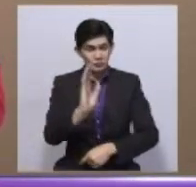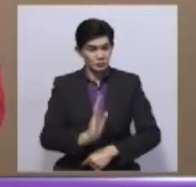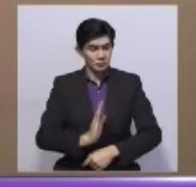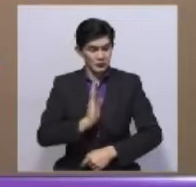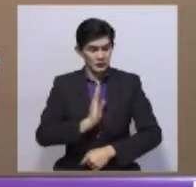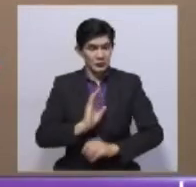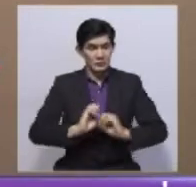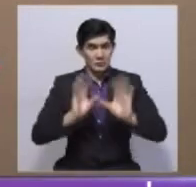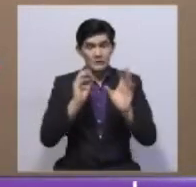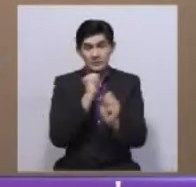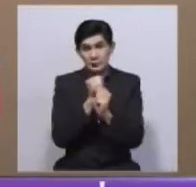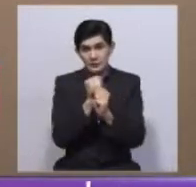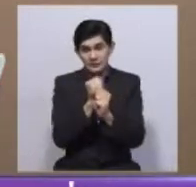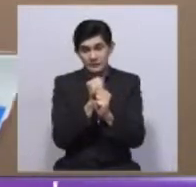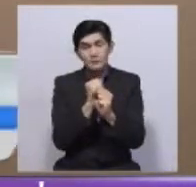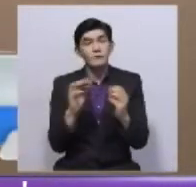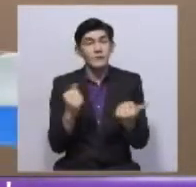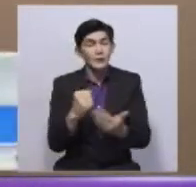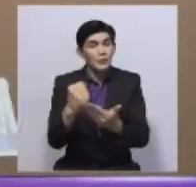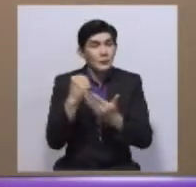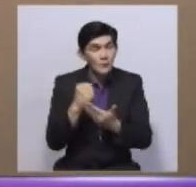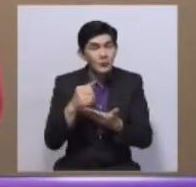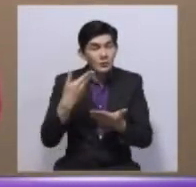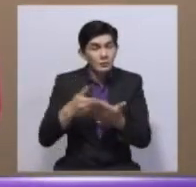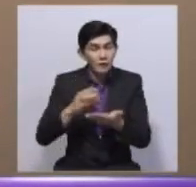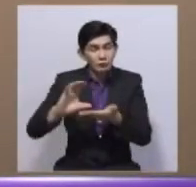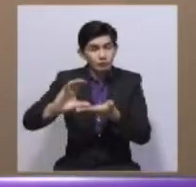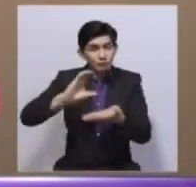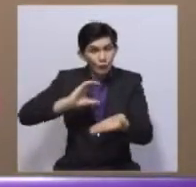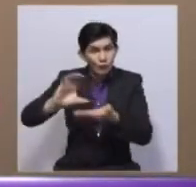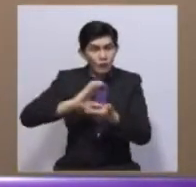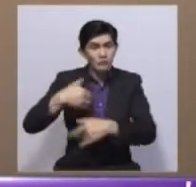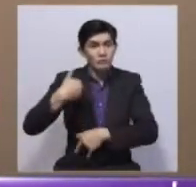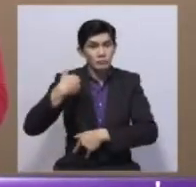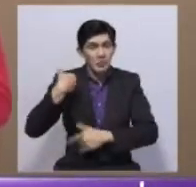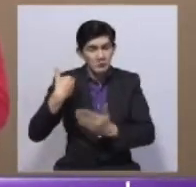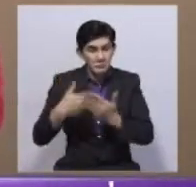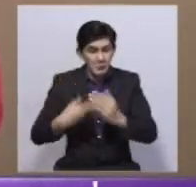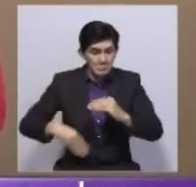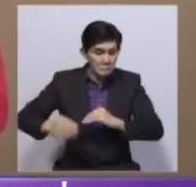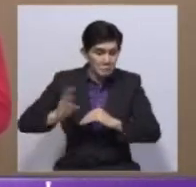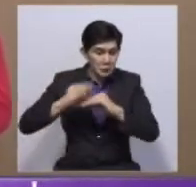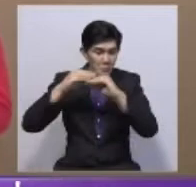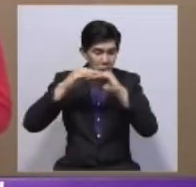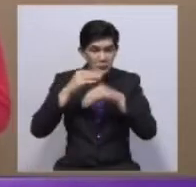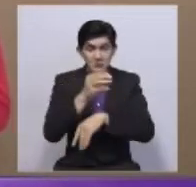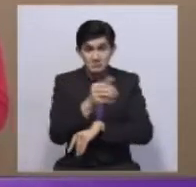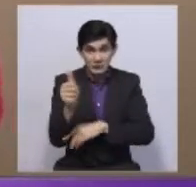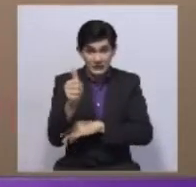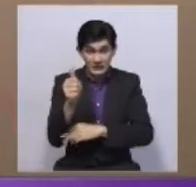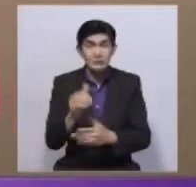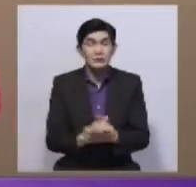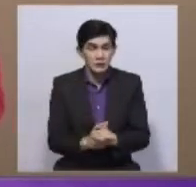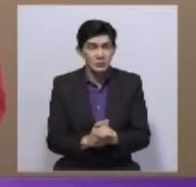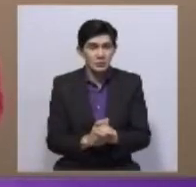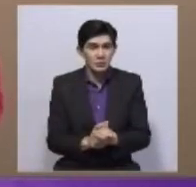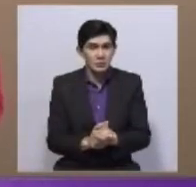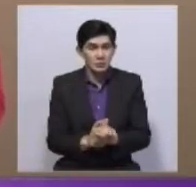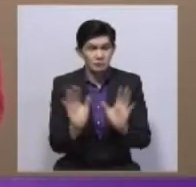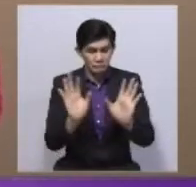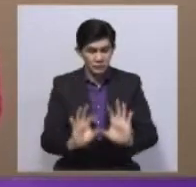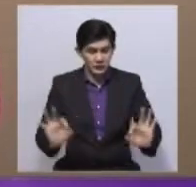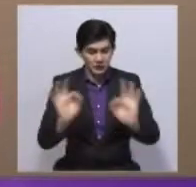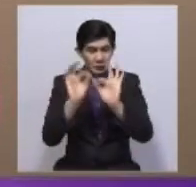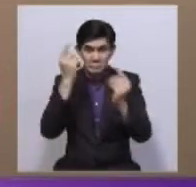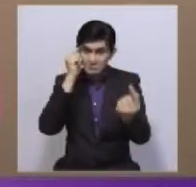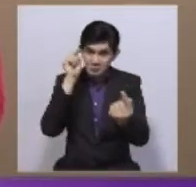รูปธรรมซึ่งนอกจากจะช่วยดึงดูดเม็ดเงินการลงทุนสร้างมูลค่าทางเศรษฐกิจได้อย่างมหาศาลแล้วผลความสำ